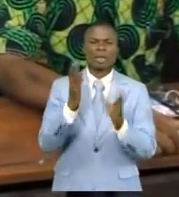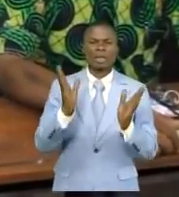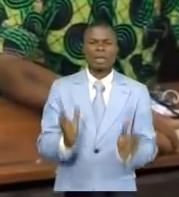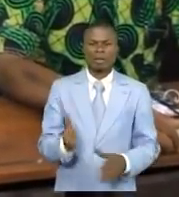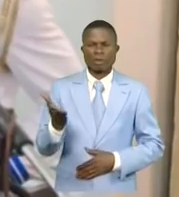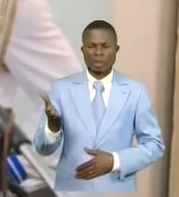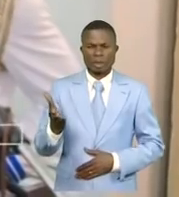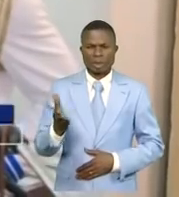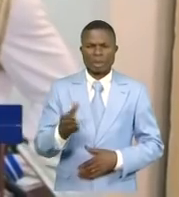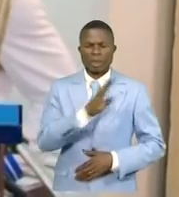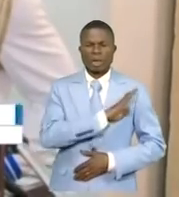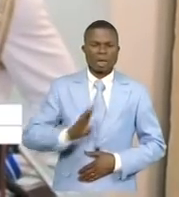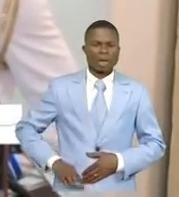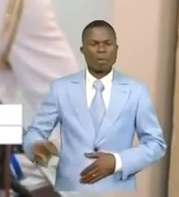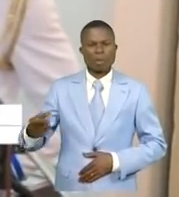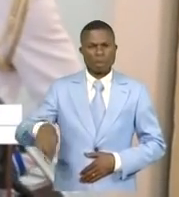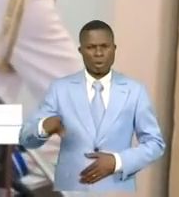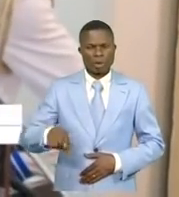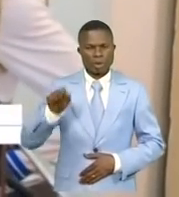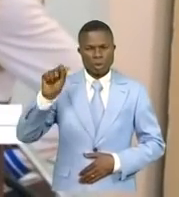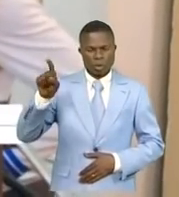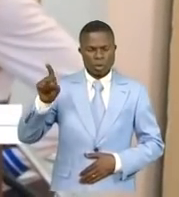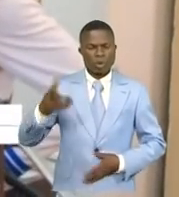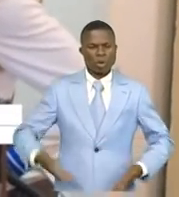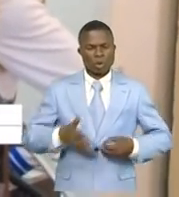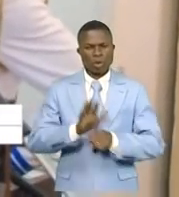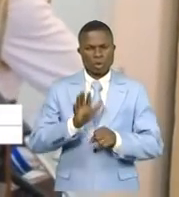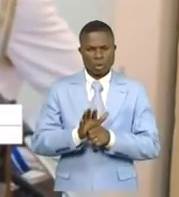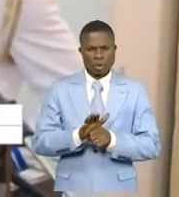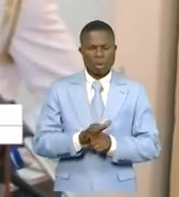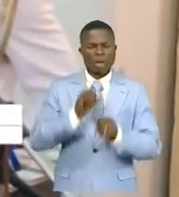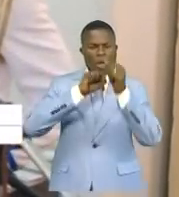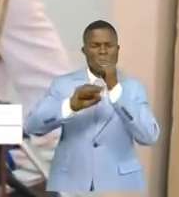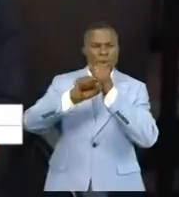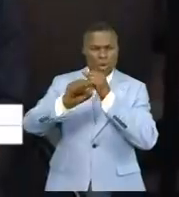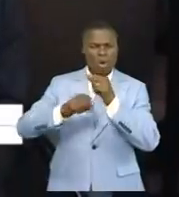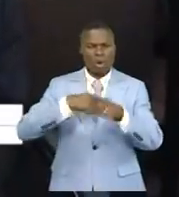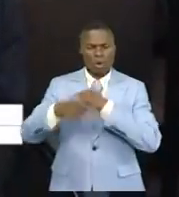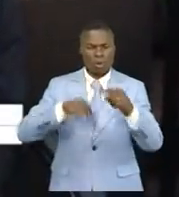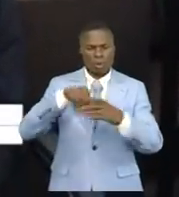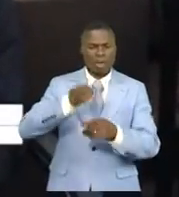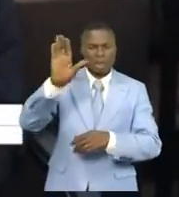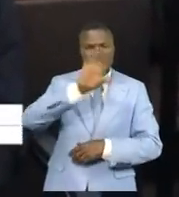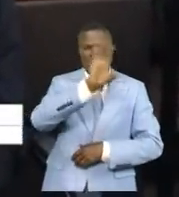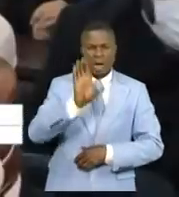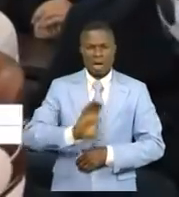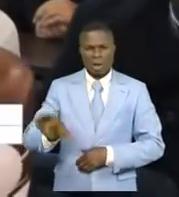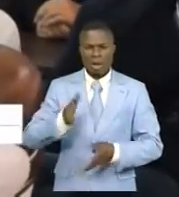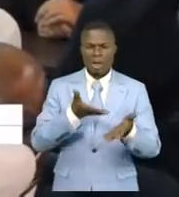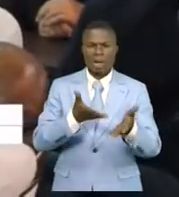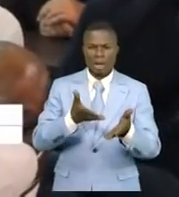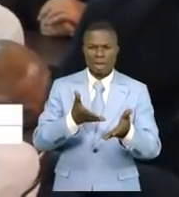Le bourgmestre de Lemba a pour sa part salué le fait que cette campagne était lancée dans sa commune qui a perdu un de